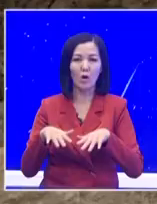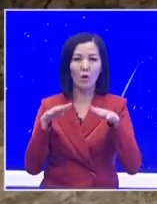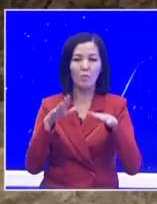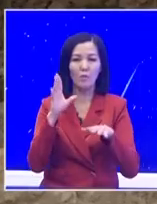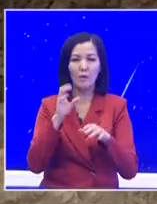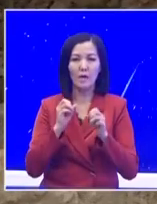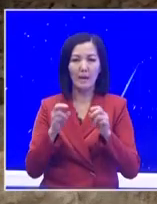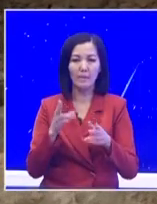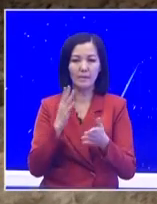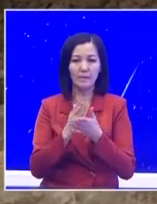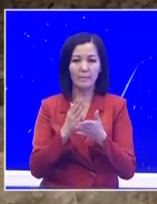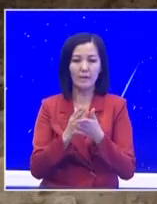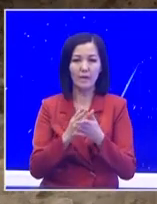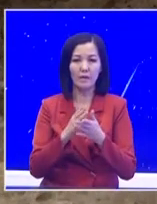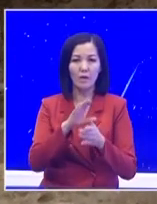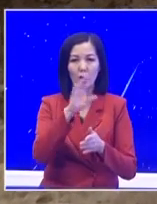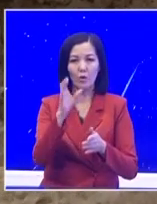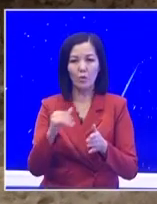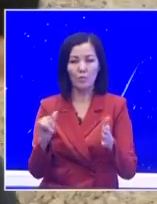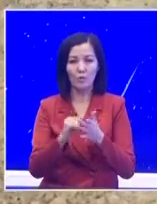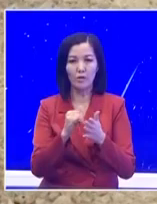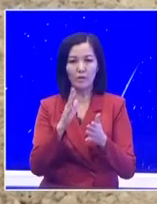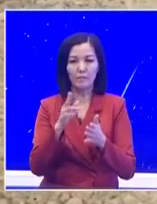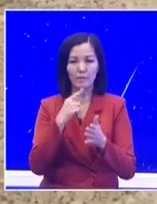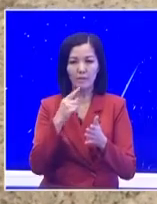Жауаптылар жақын арада бұл жерге құбыр қоямыз деп сендірді.